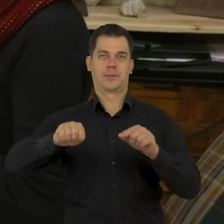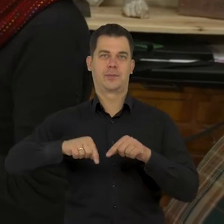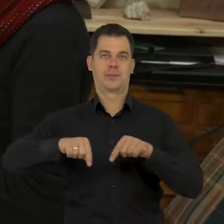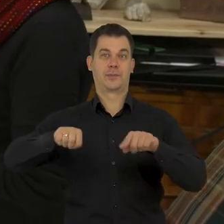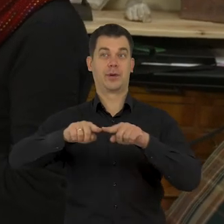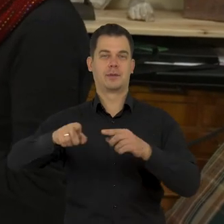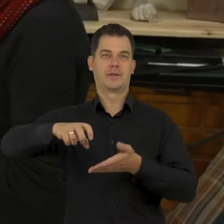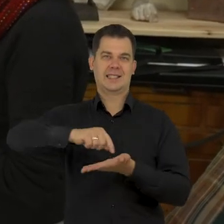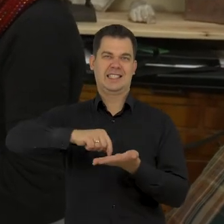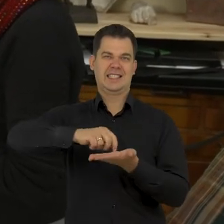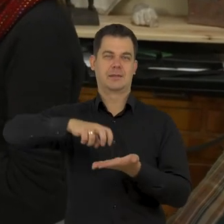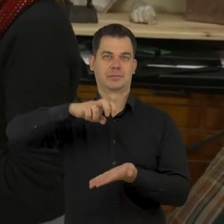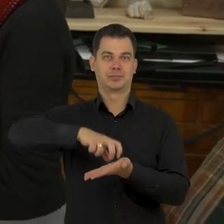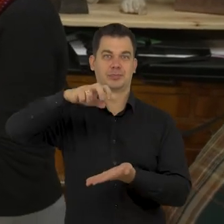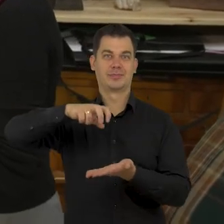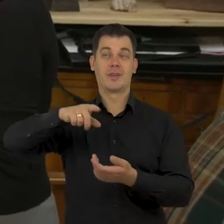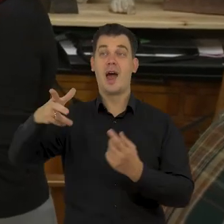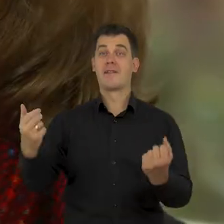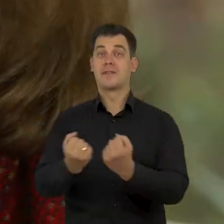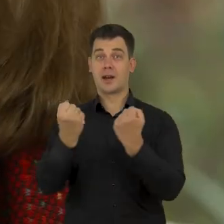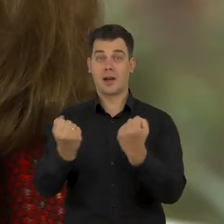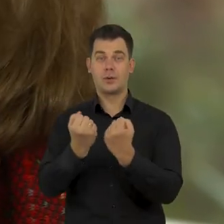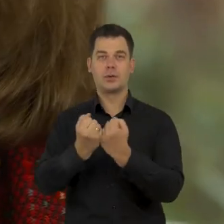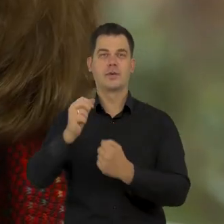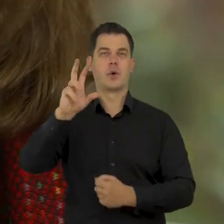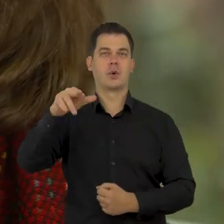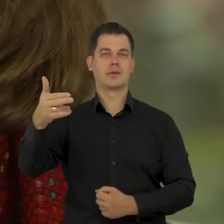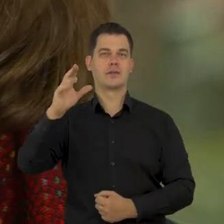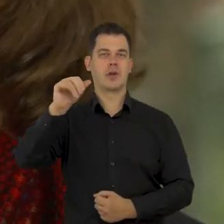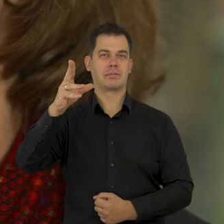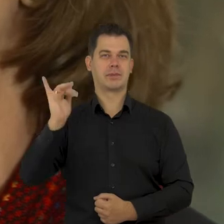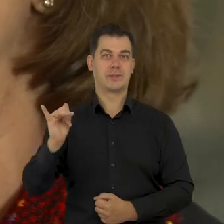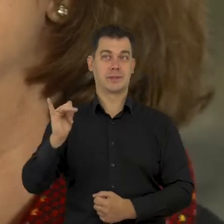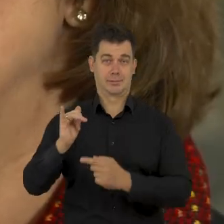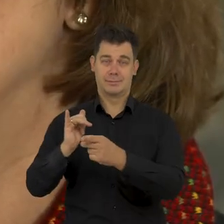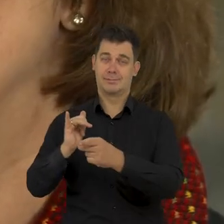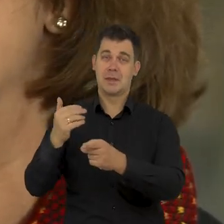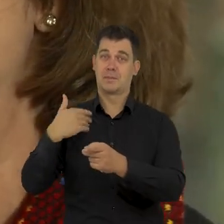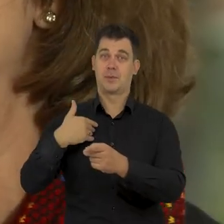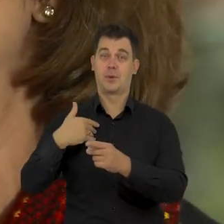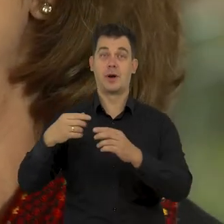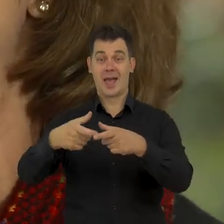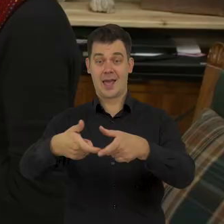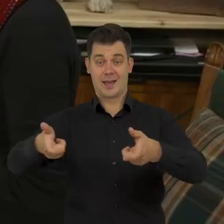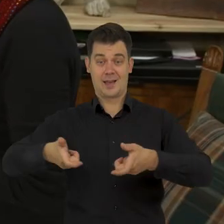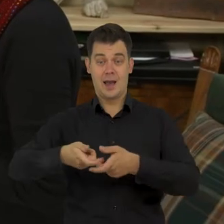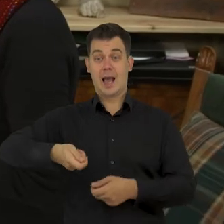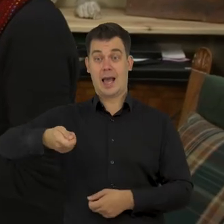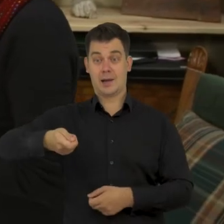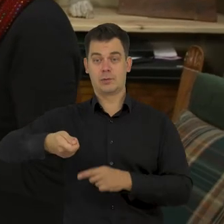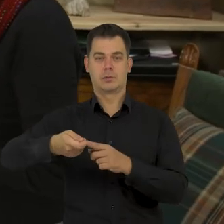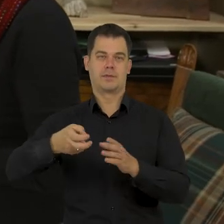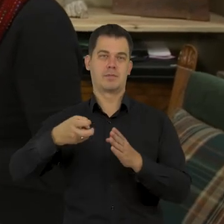do mleka. Tak, i w Krakowie, w Muzeum Hutten-Czapskiego możemy zobaczyć przykłady tych